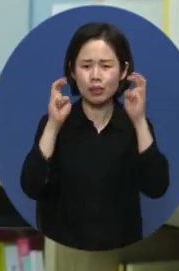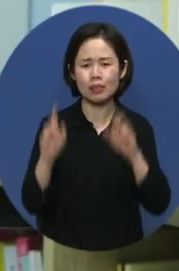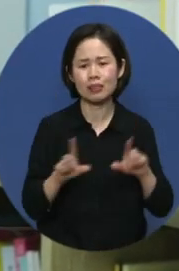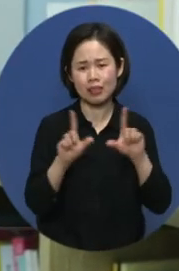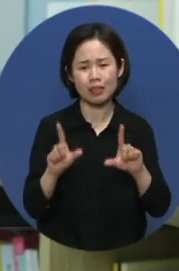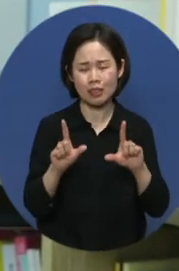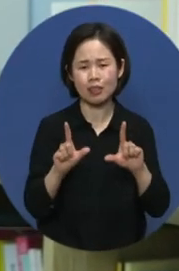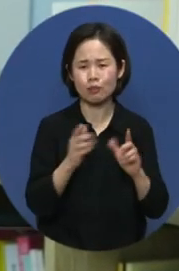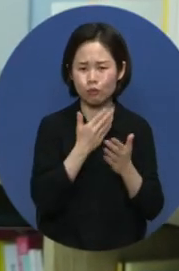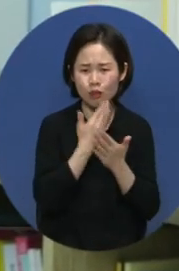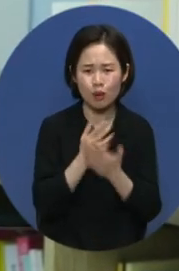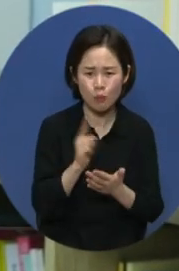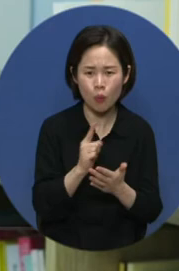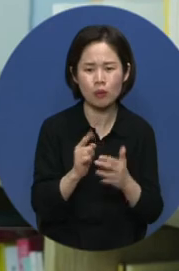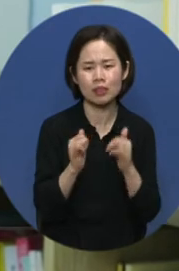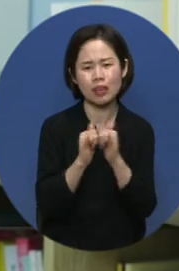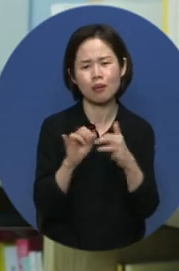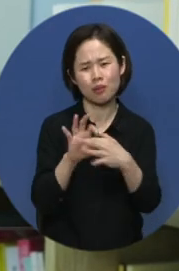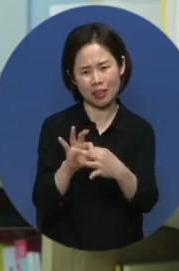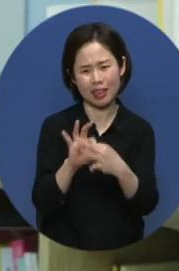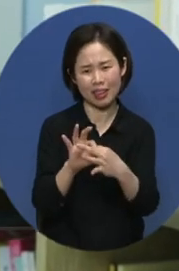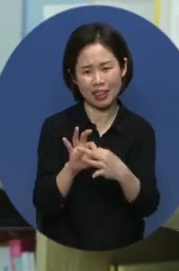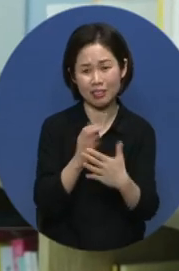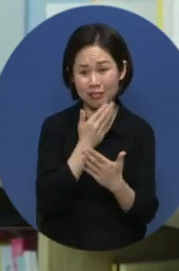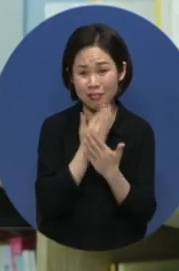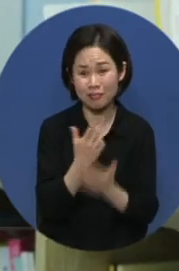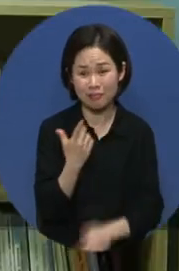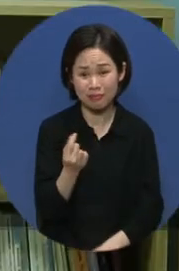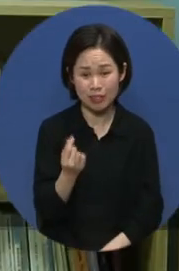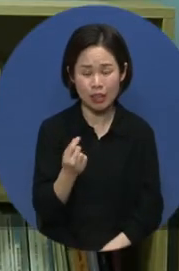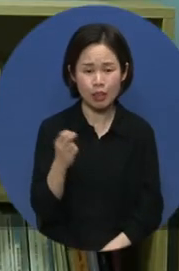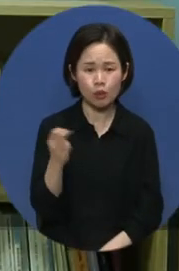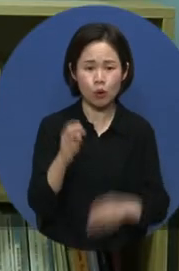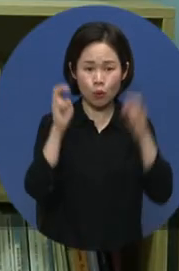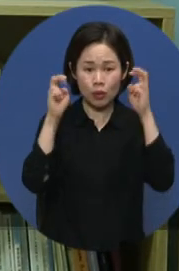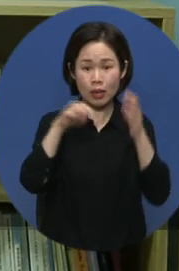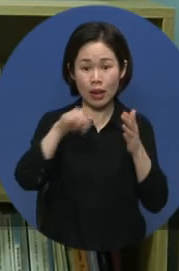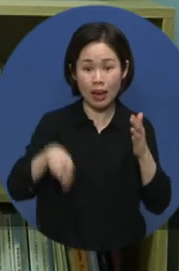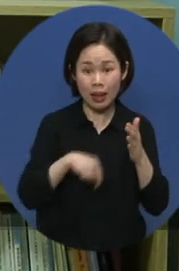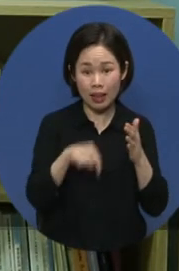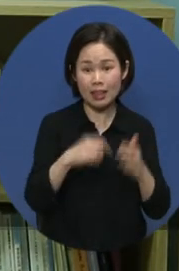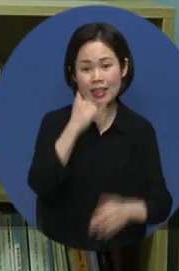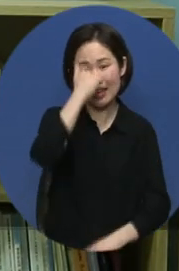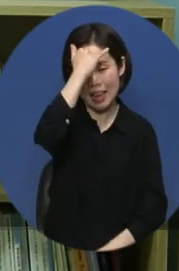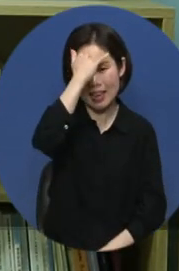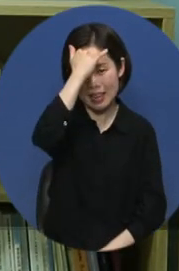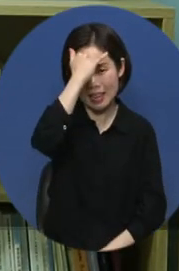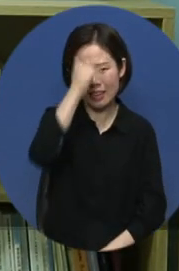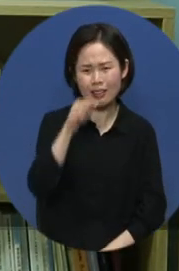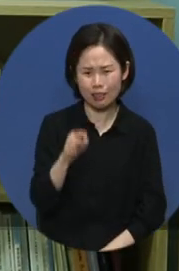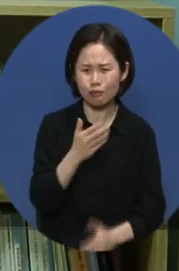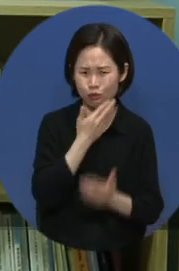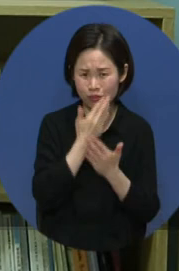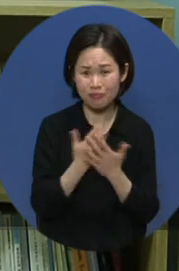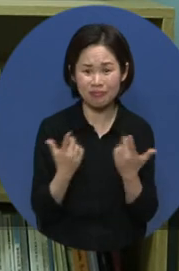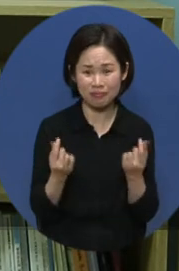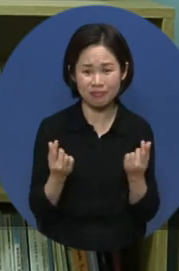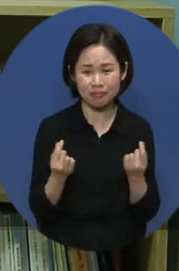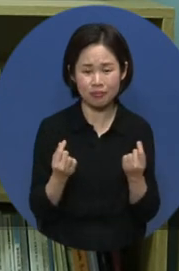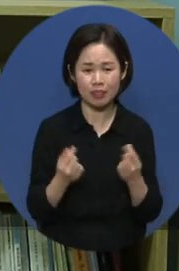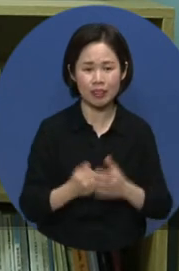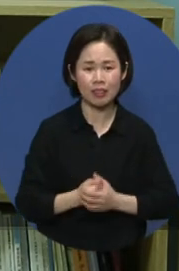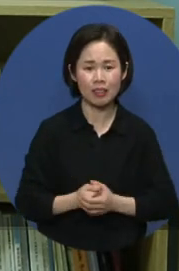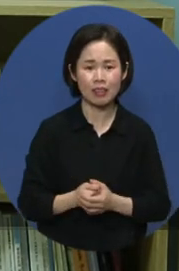게 동료와의 관계, 그리고 그 회사라는 공간 안에서 적절한 매너, 예절을 지키는 것들인데 그게